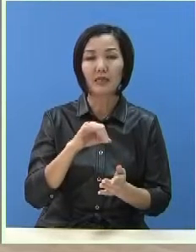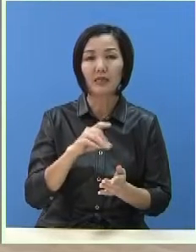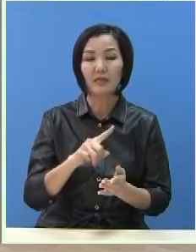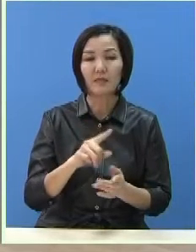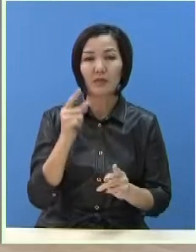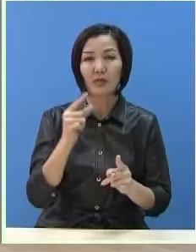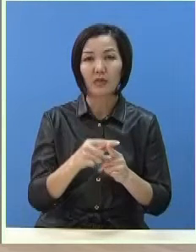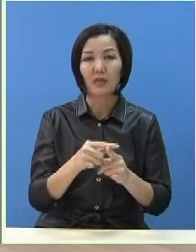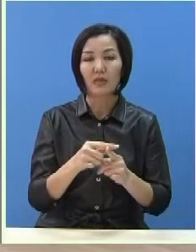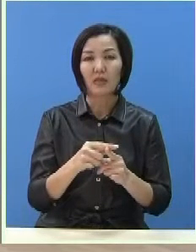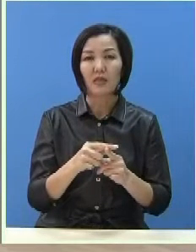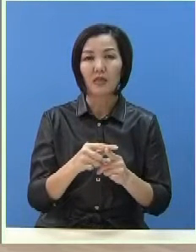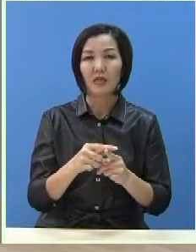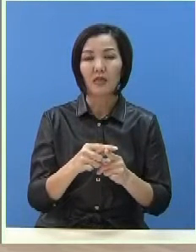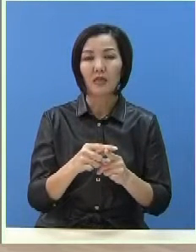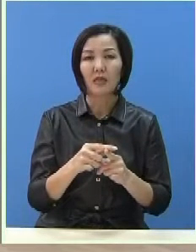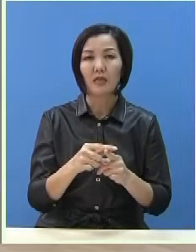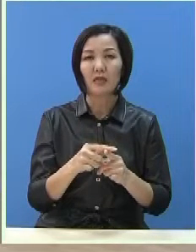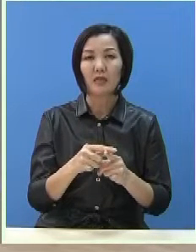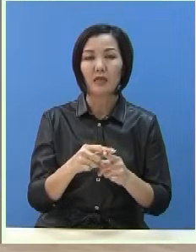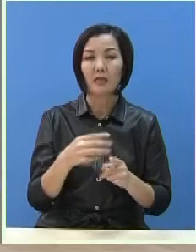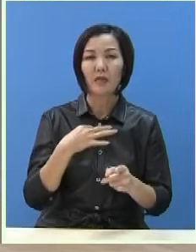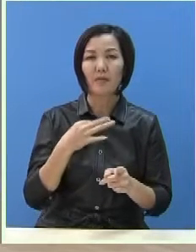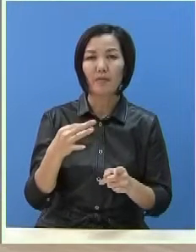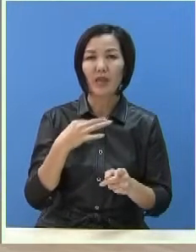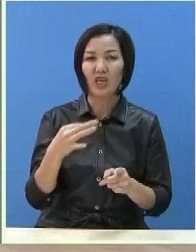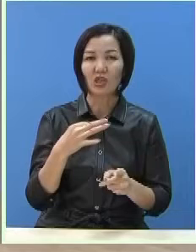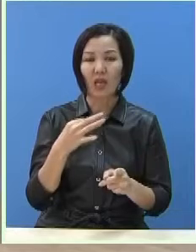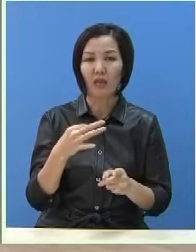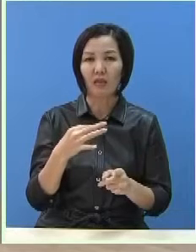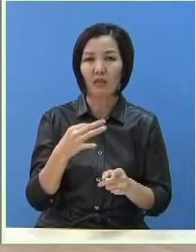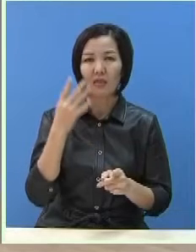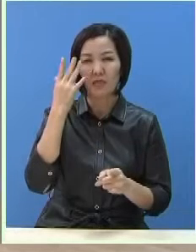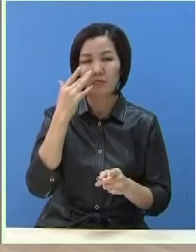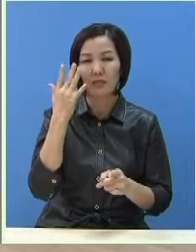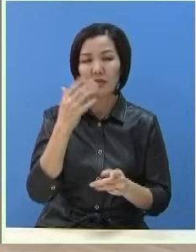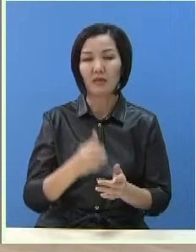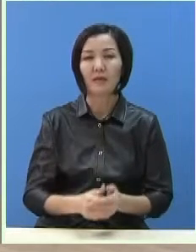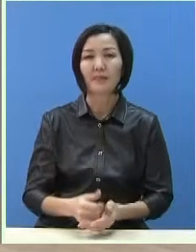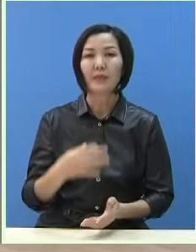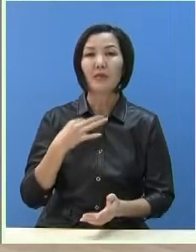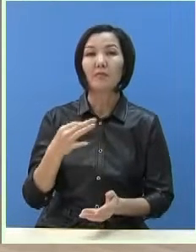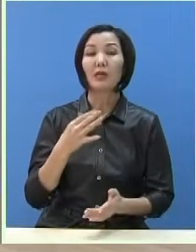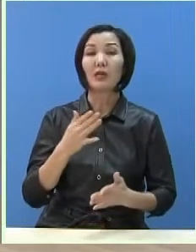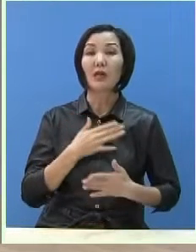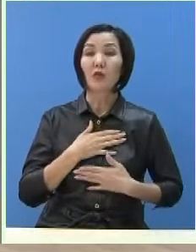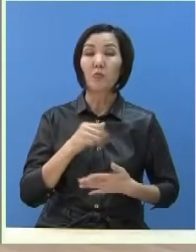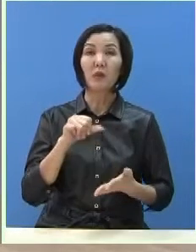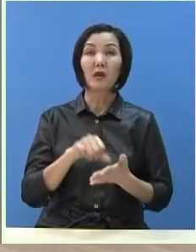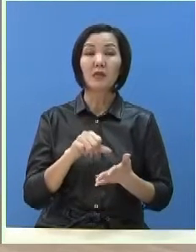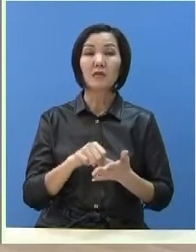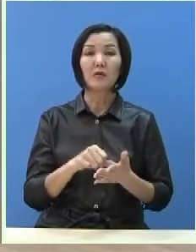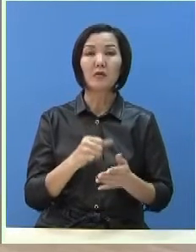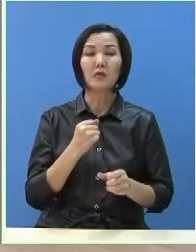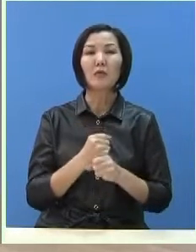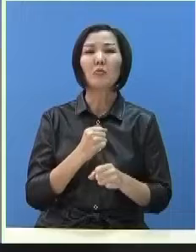енжарлық деген ұғымды білдіреді. Ештемеге араласпау, бейжай қарау деген ұғымды білдіреді. Осындай бейжай қарау, менің қатысқанымнан не болады, не